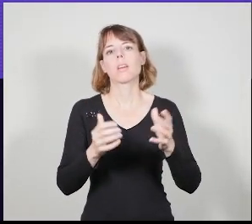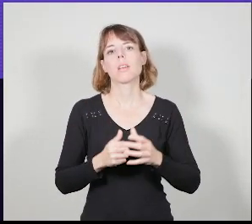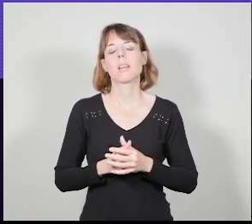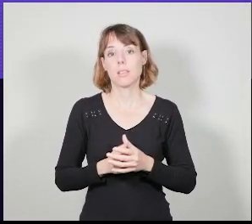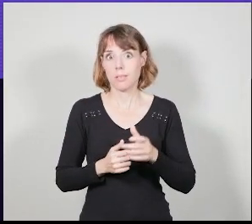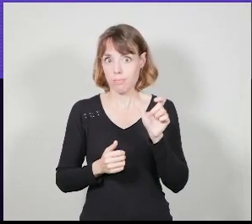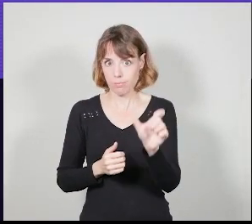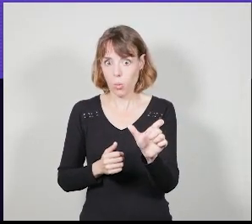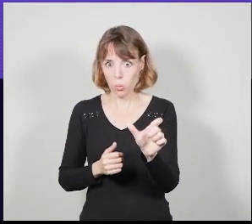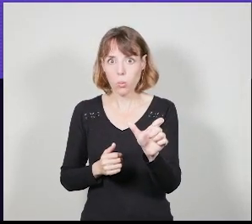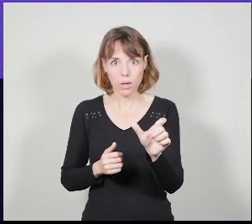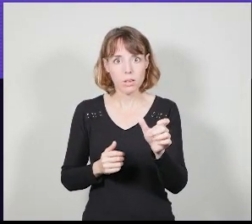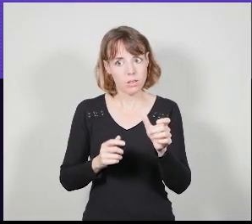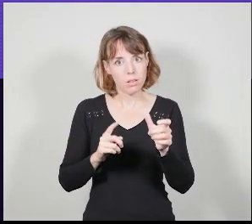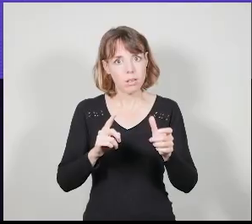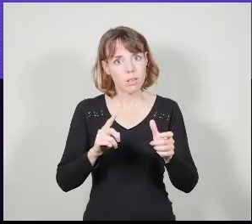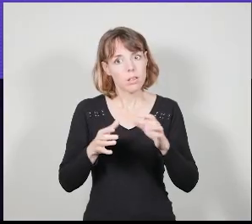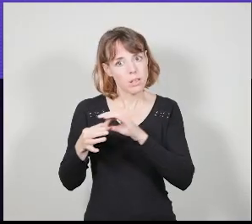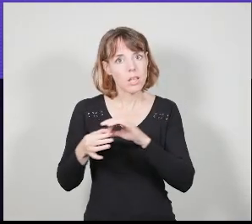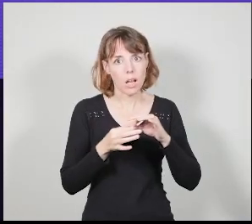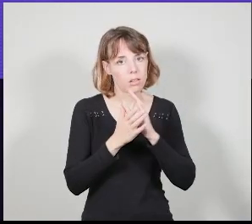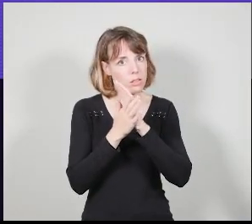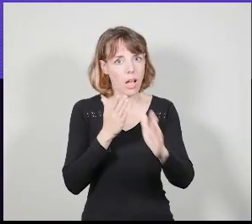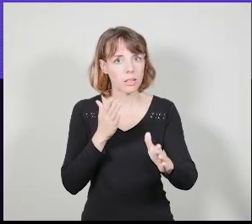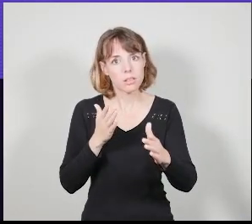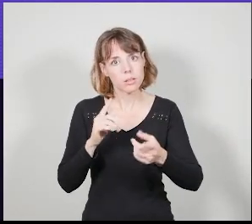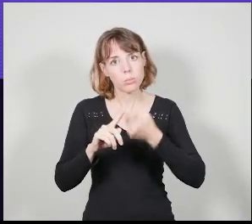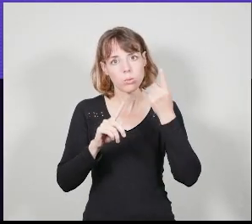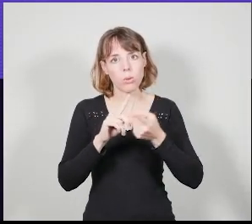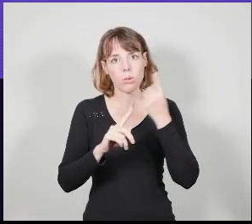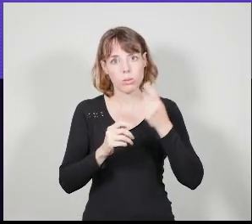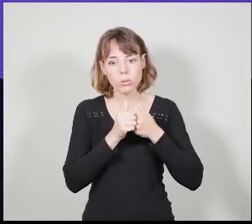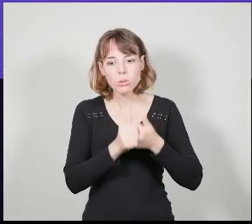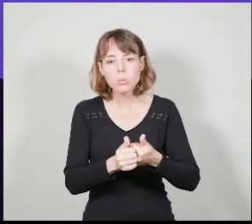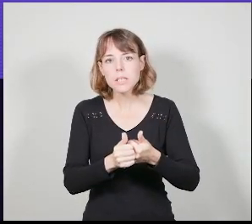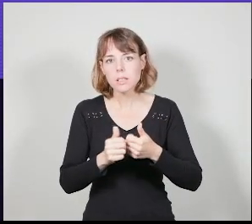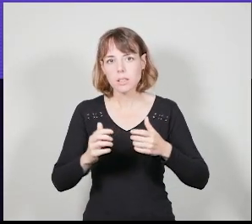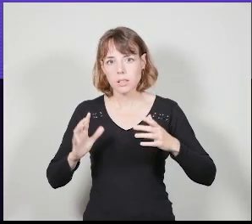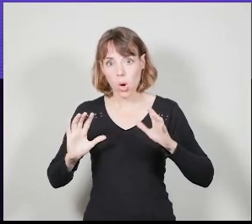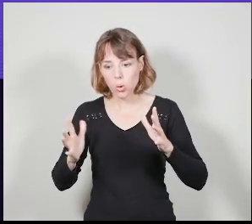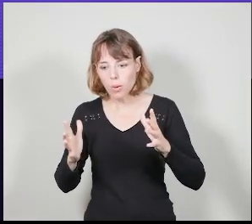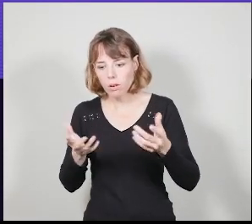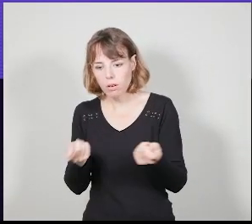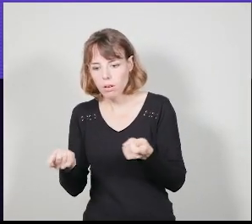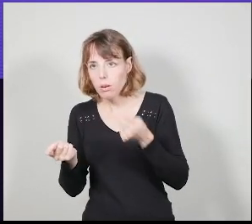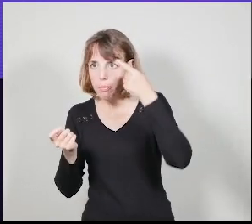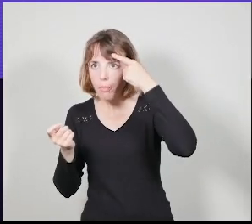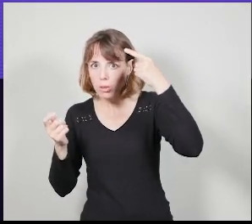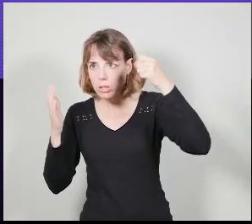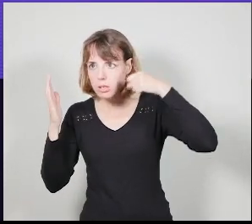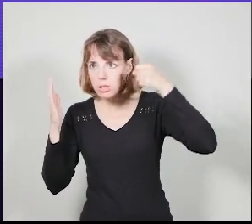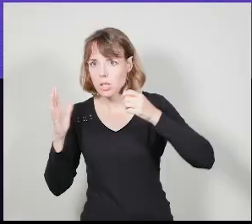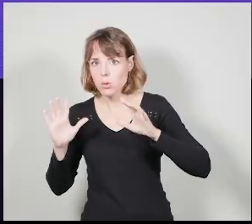changements de terminologie ont un lien direct aussi avec les façons d'agir et les façons de penser. Donc ça, c'est